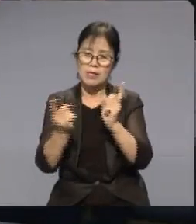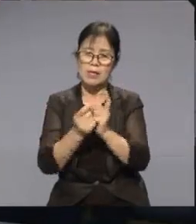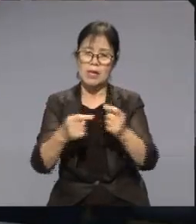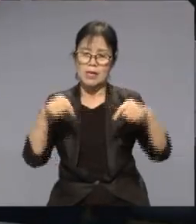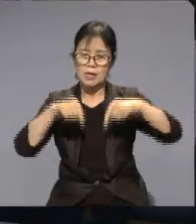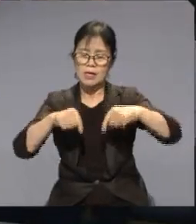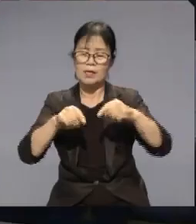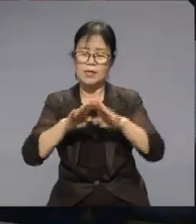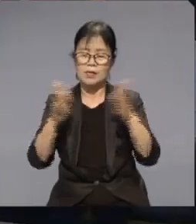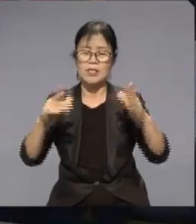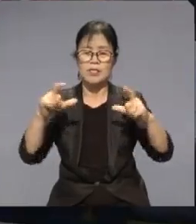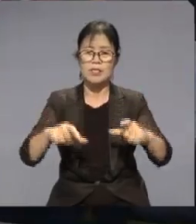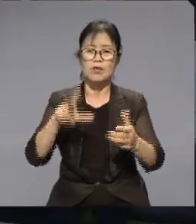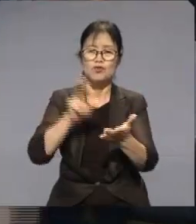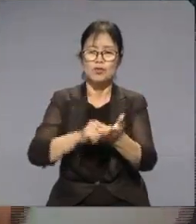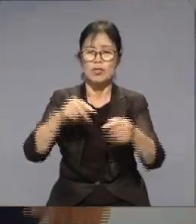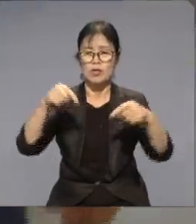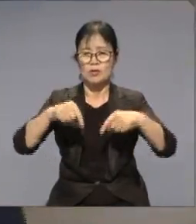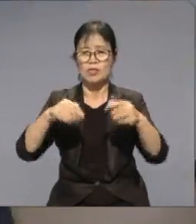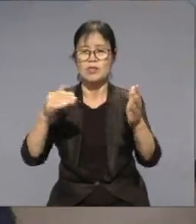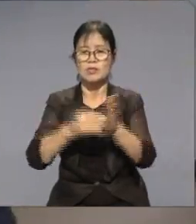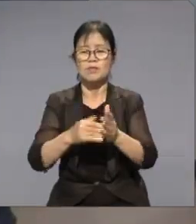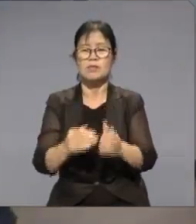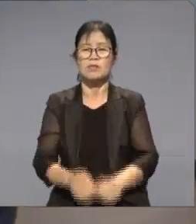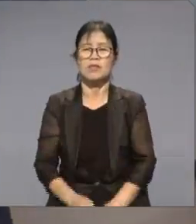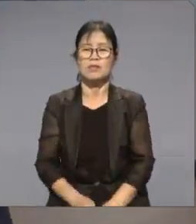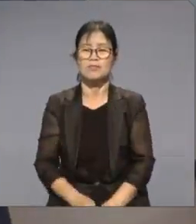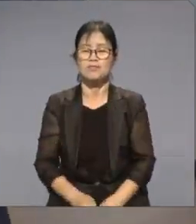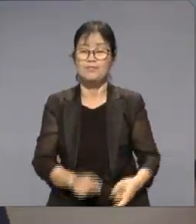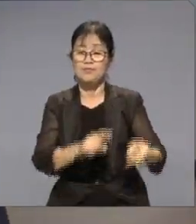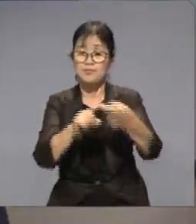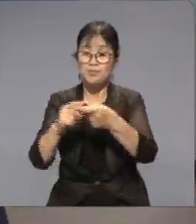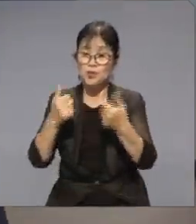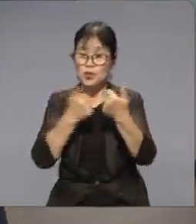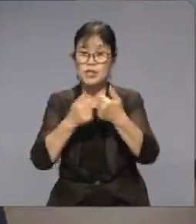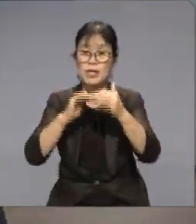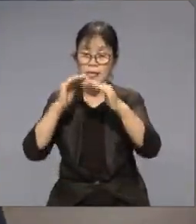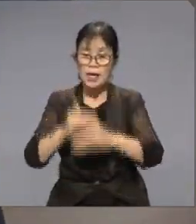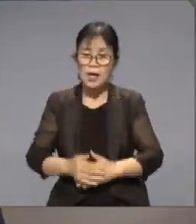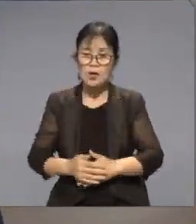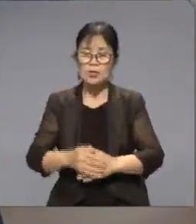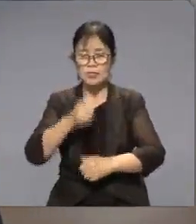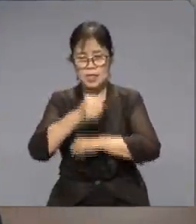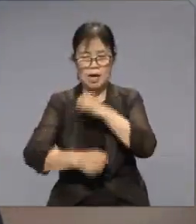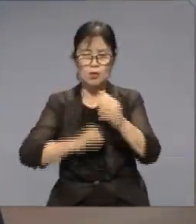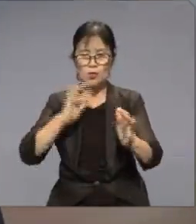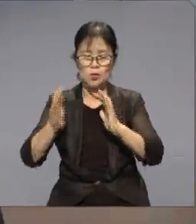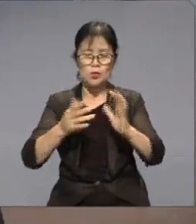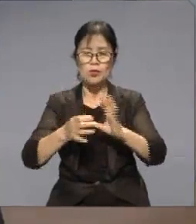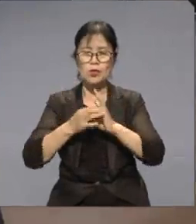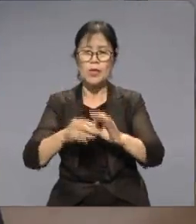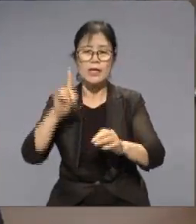열어 지역 현안을 협의했습니다. 연찬회에서 논의된 내용은 의원 자유토론을